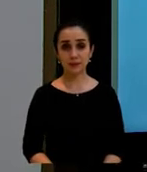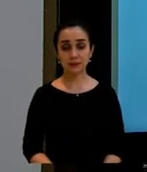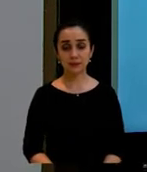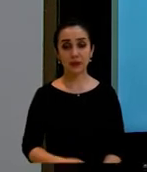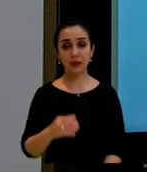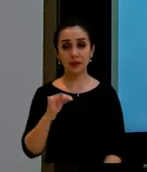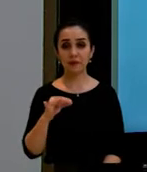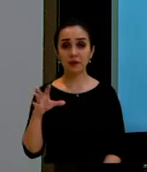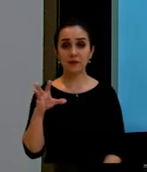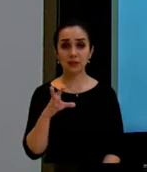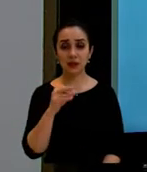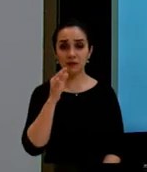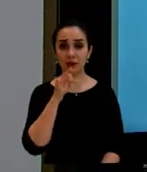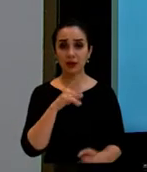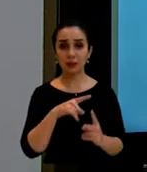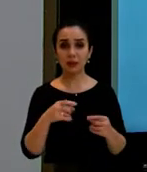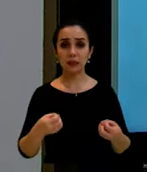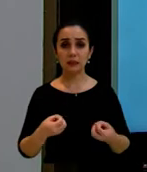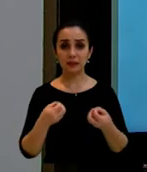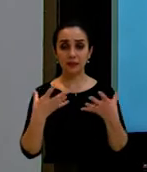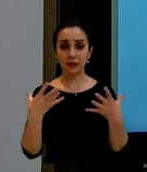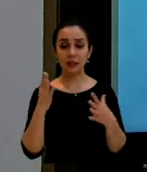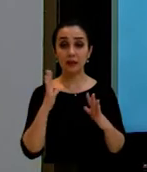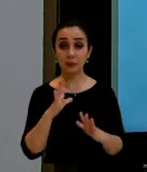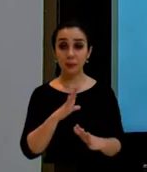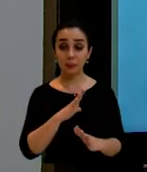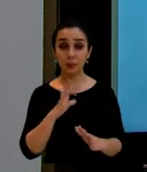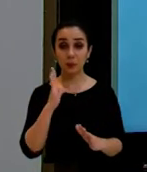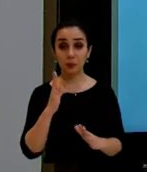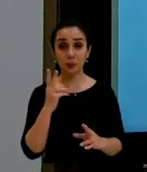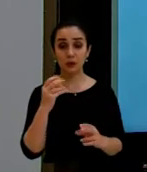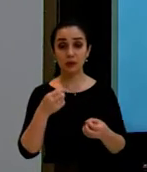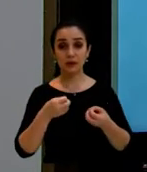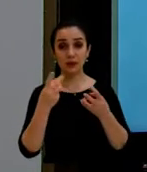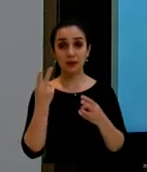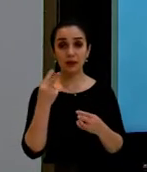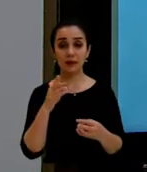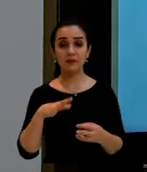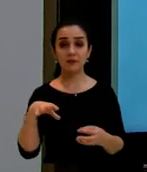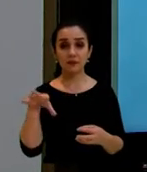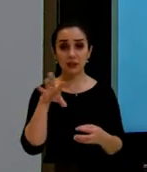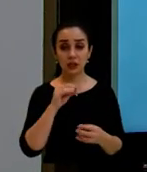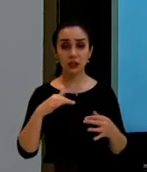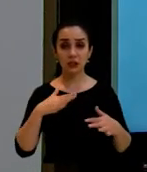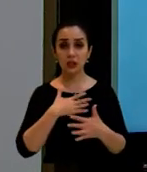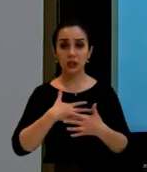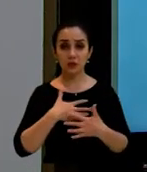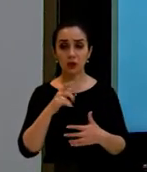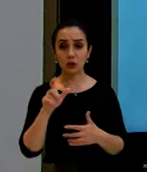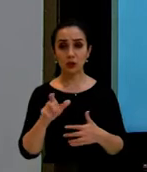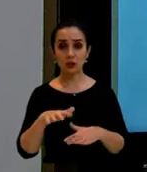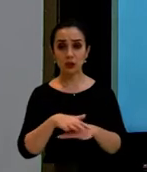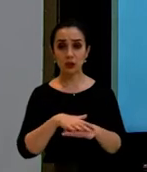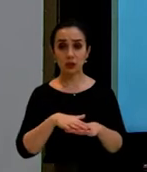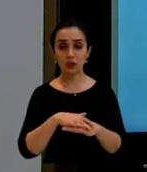И во все времена она светила и будет светить для всех тревожных жителей